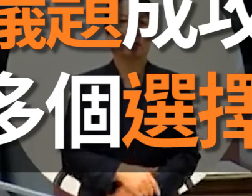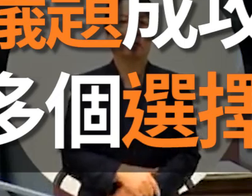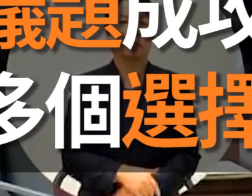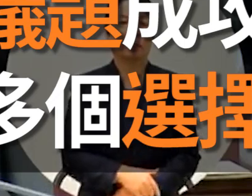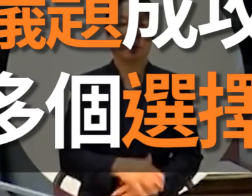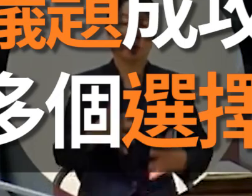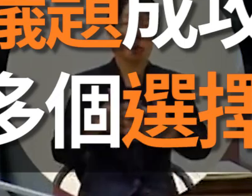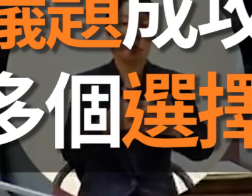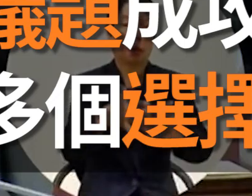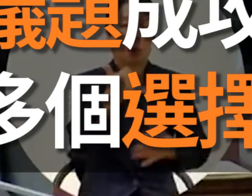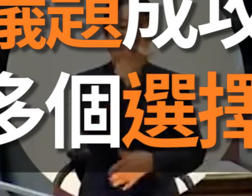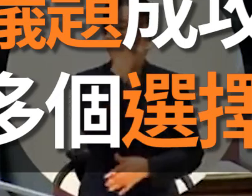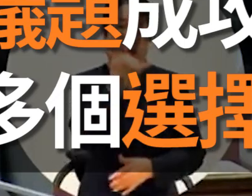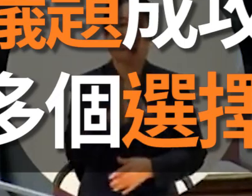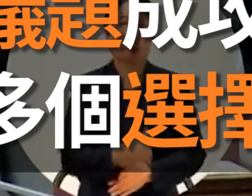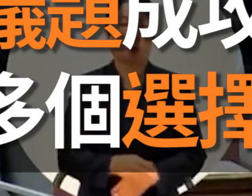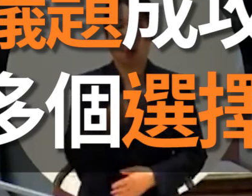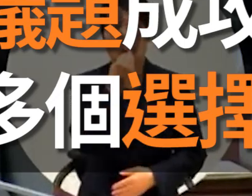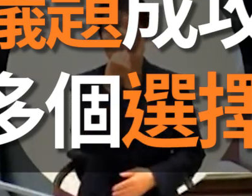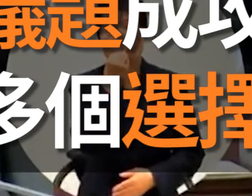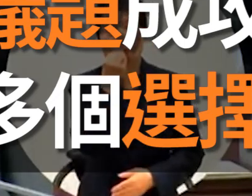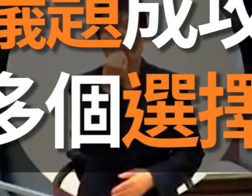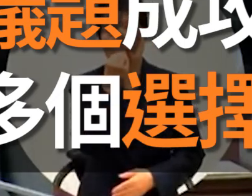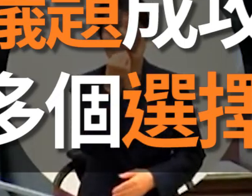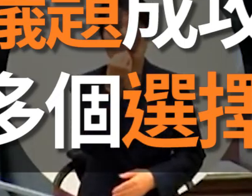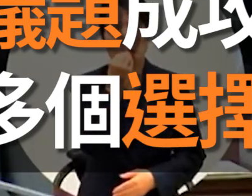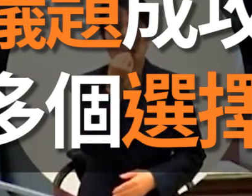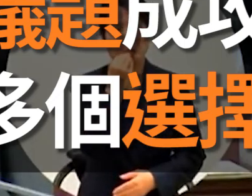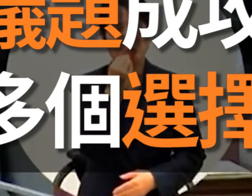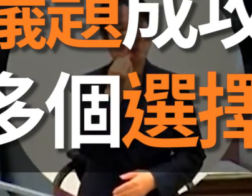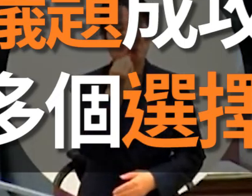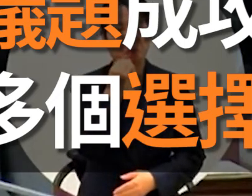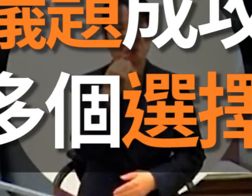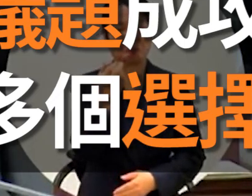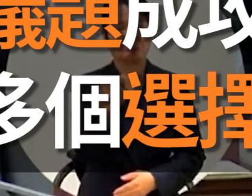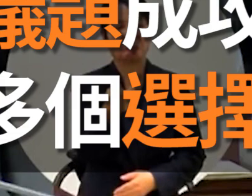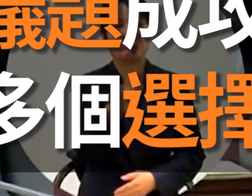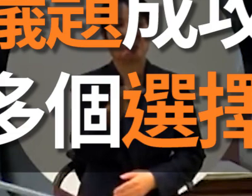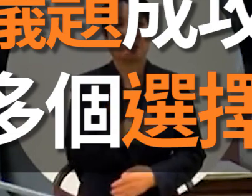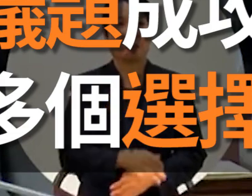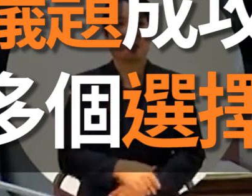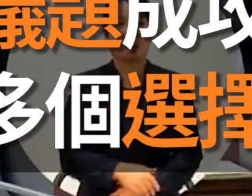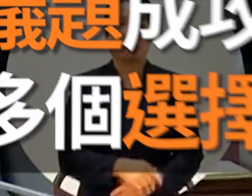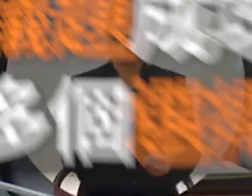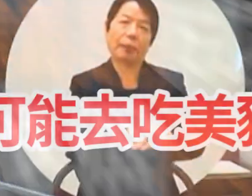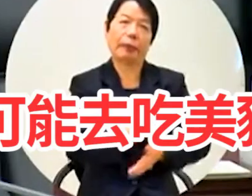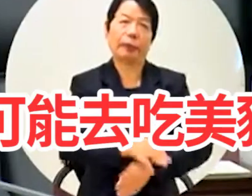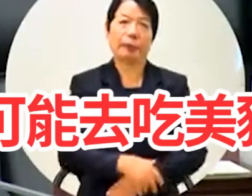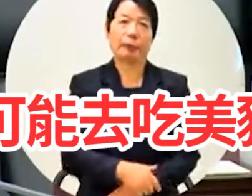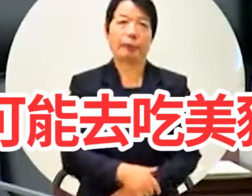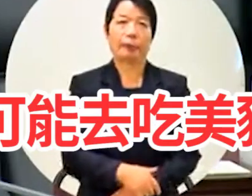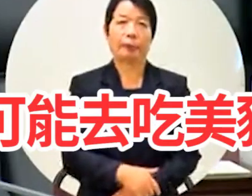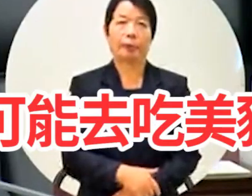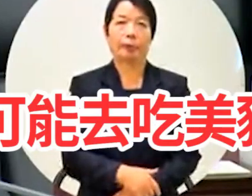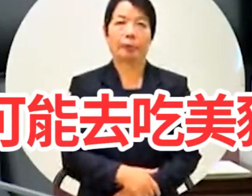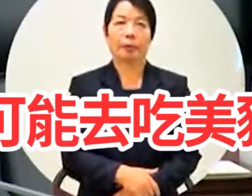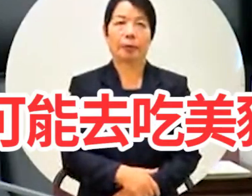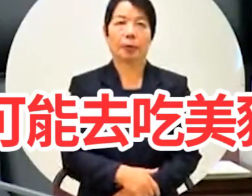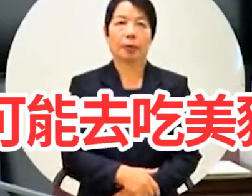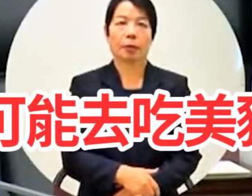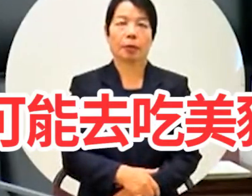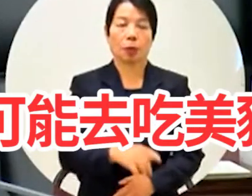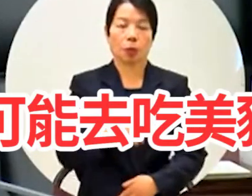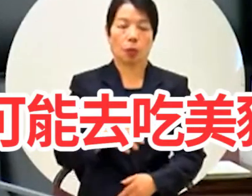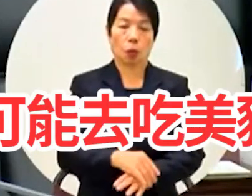美国猪肉口感嘛唔好，哦，相对的伊个价格较俗。啊，咱高收入的